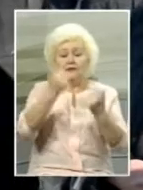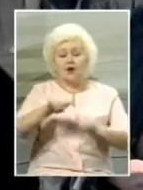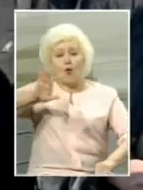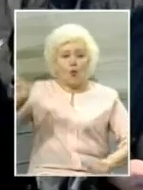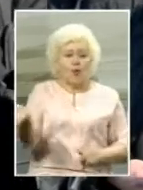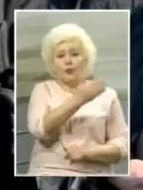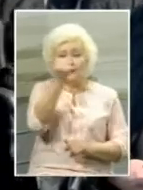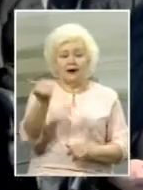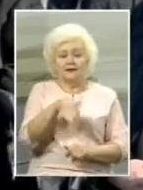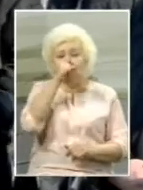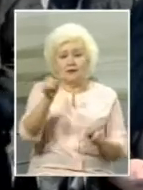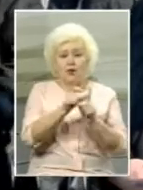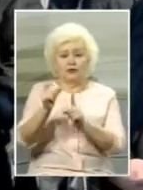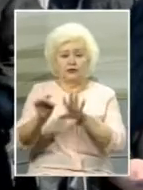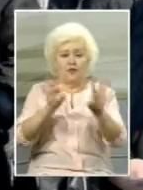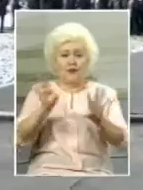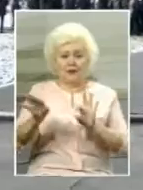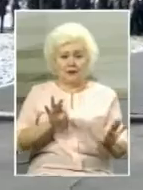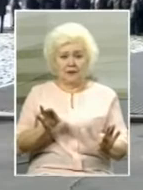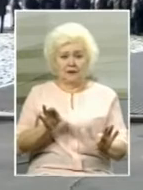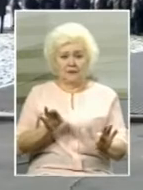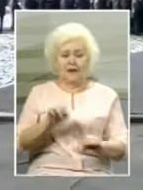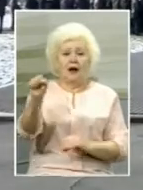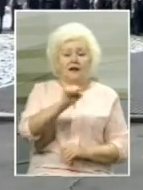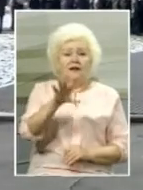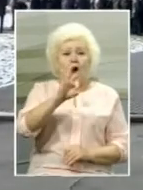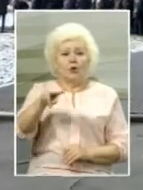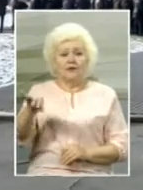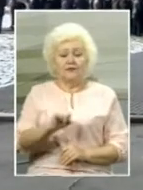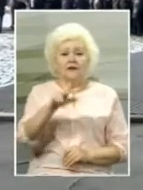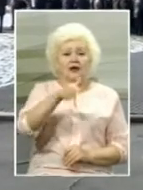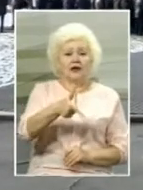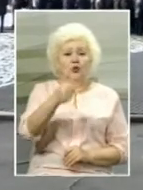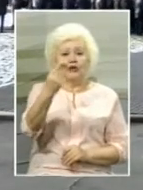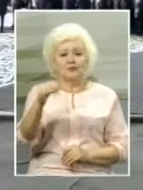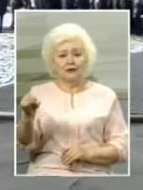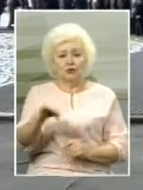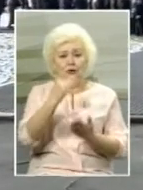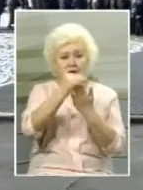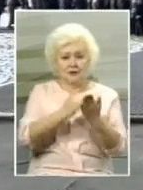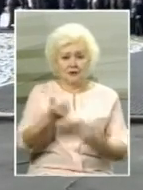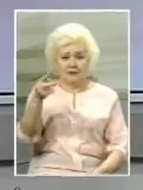всех, я не могу слова даже подобрать. Алина Олефір, Григорій Шматко, телеканал «Скіфія».